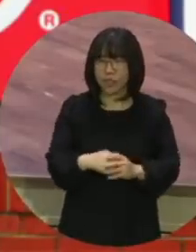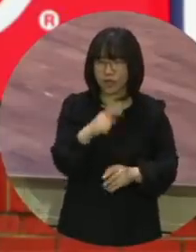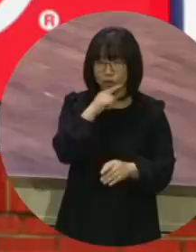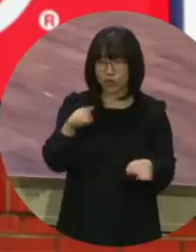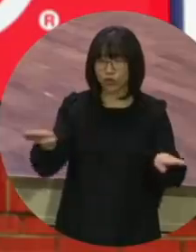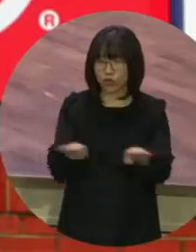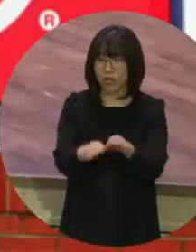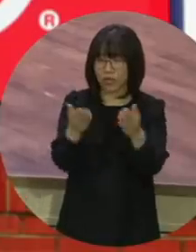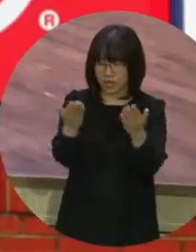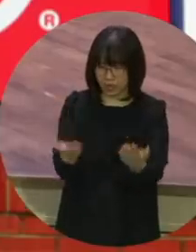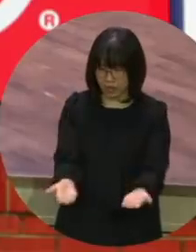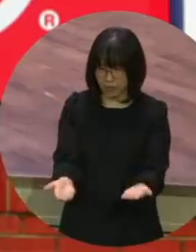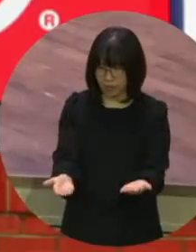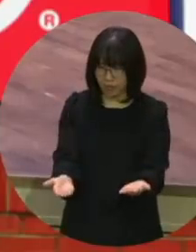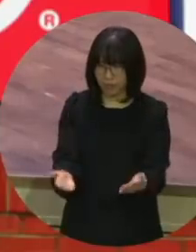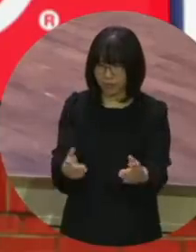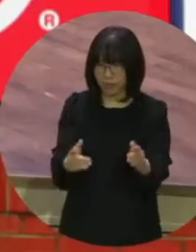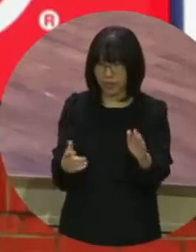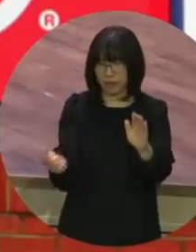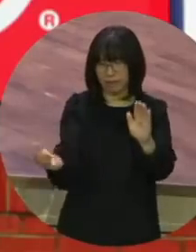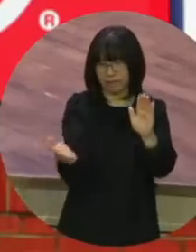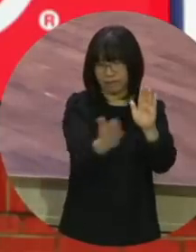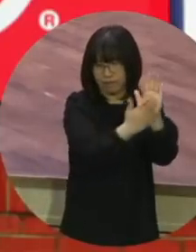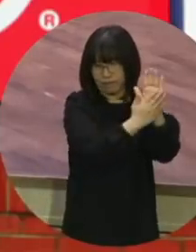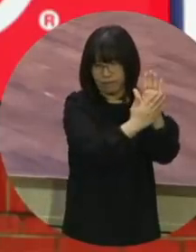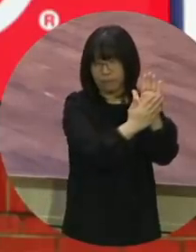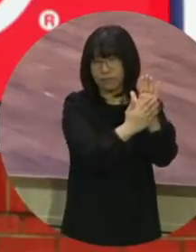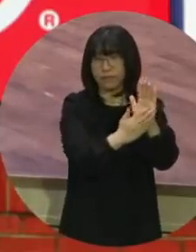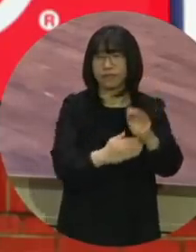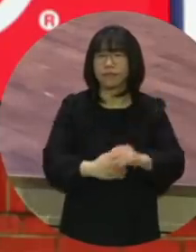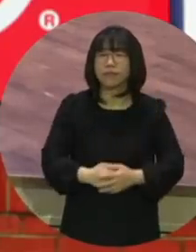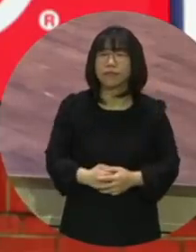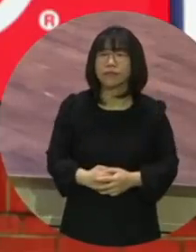주일날은 쉽니다. 딱, 아예 간판에다가.